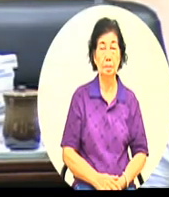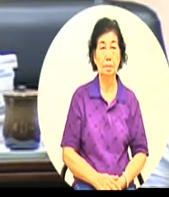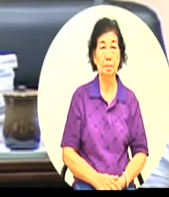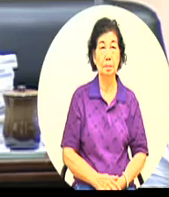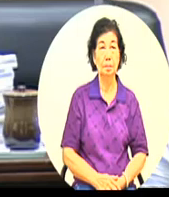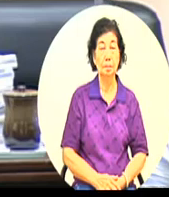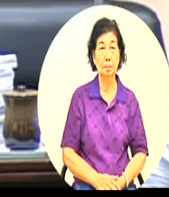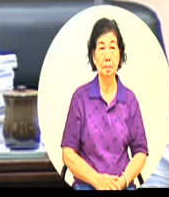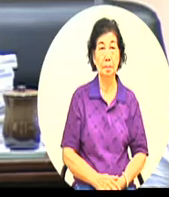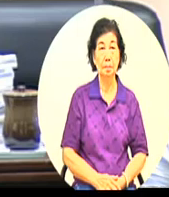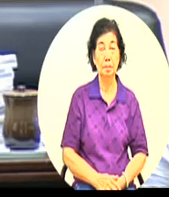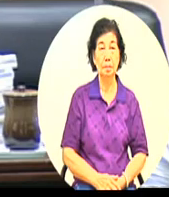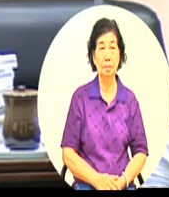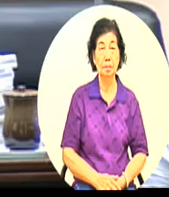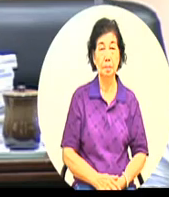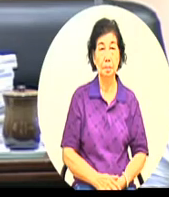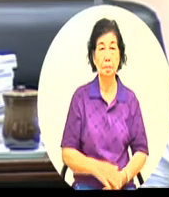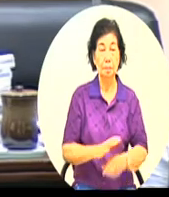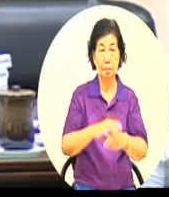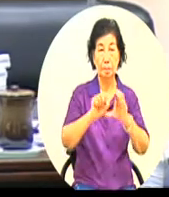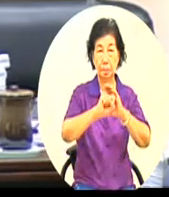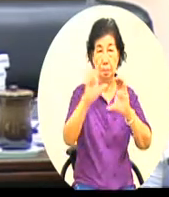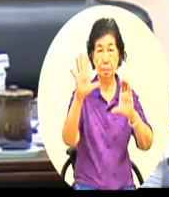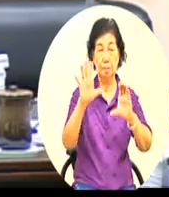来放我讲。